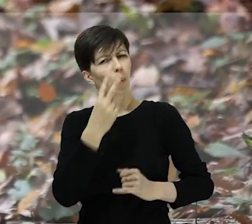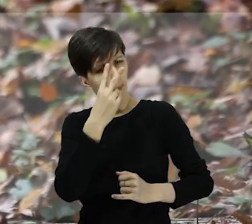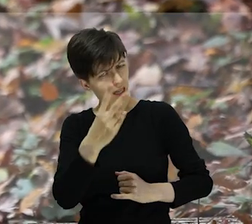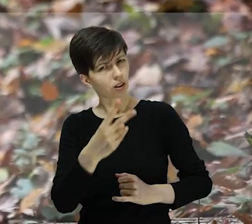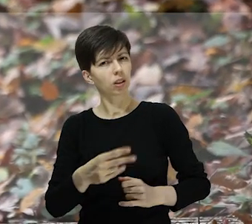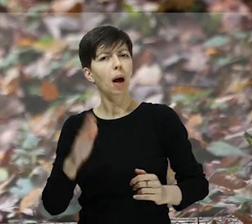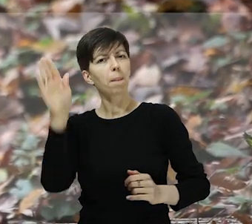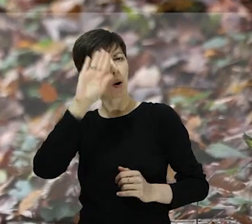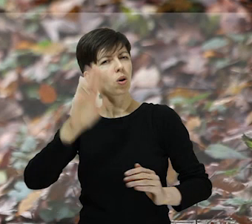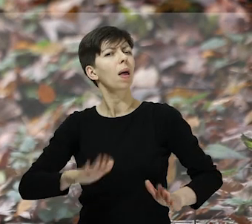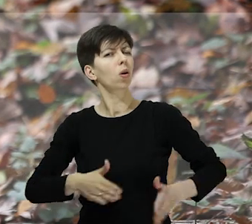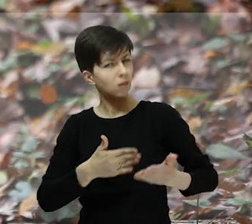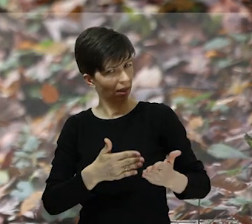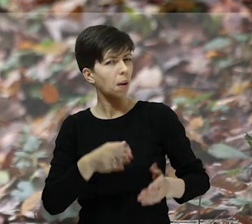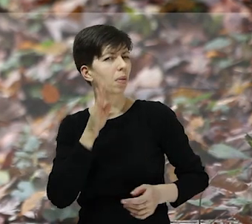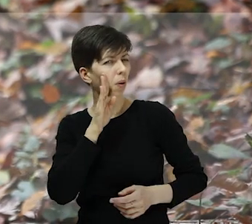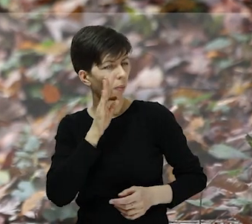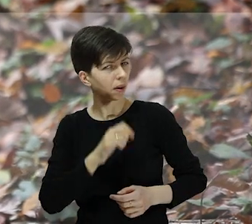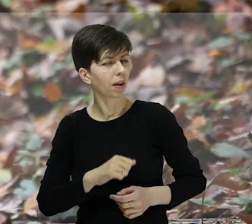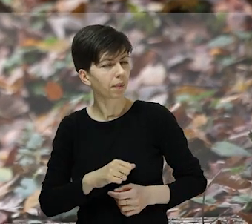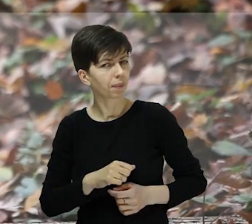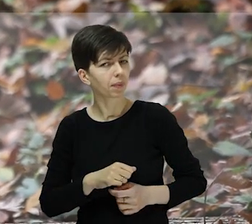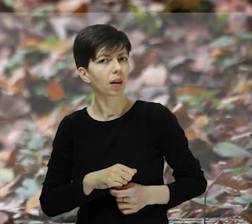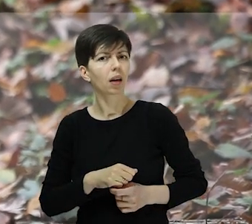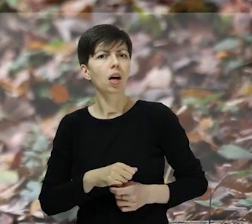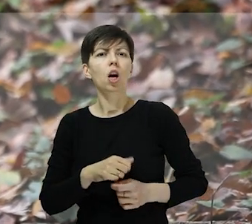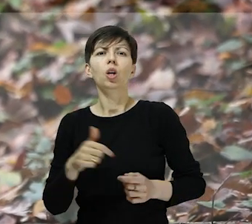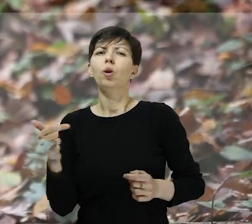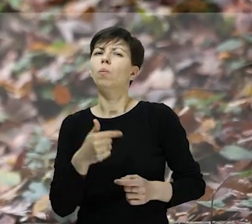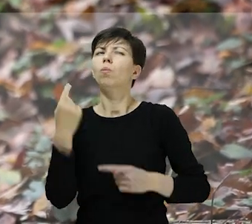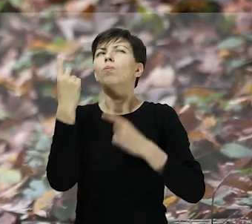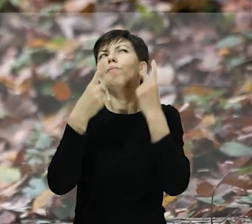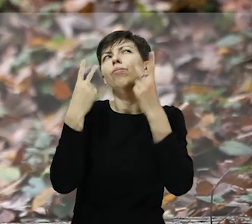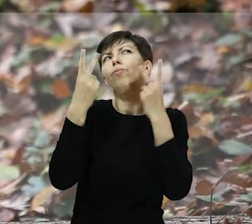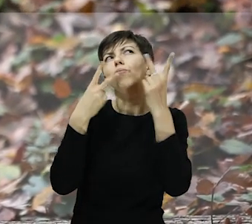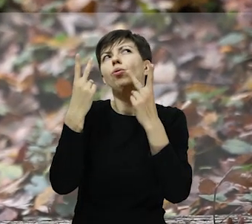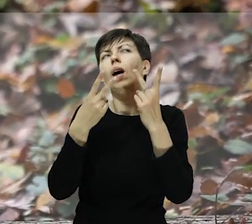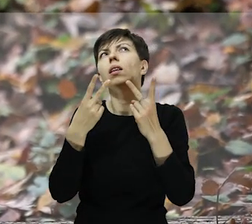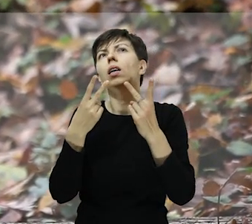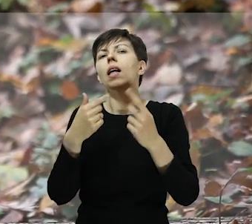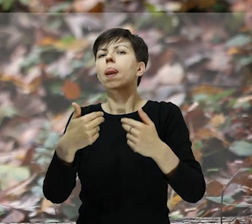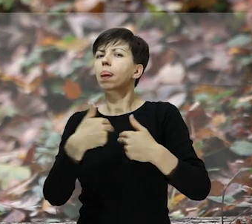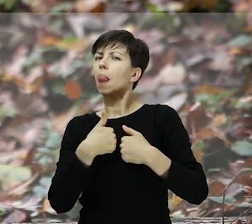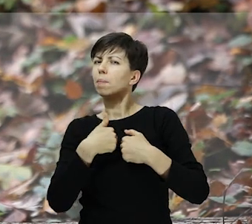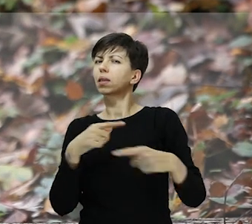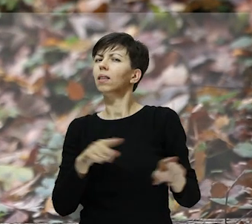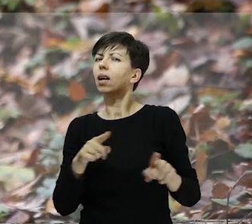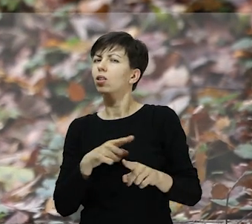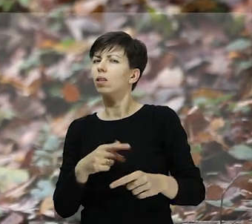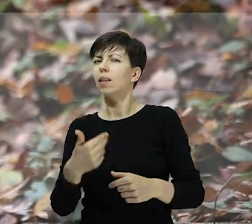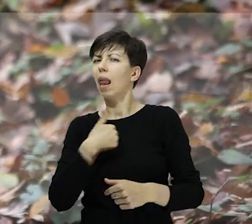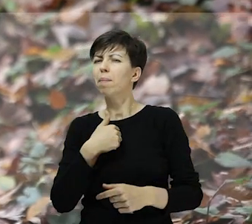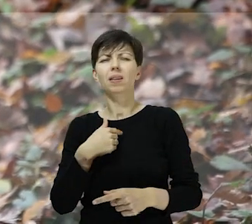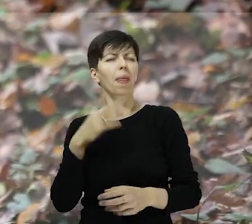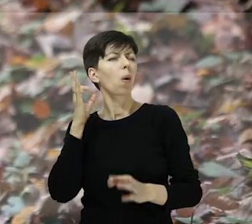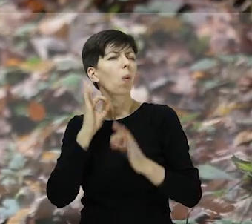Jeżeli w takim kontekście spojrzymy na Boże Narodzenie, to trzeba poszukać, co to może dla nas oznaczać, co